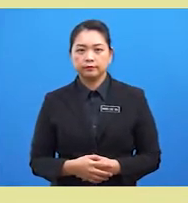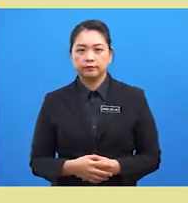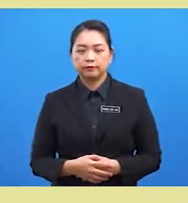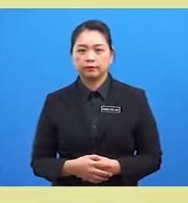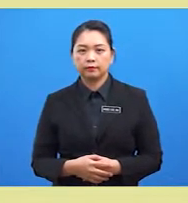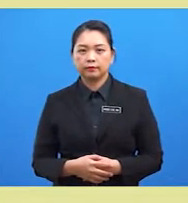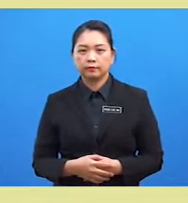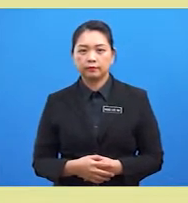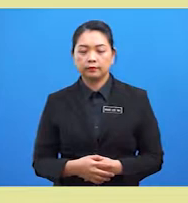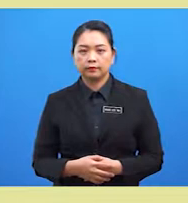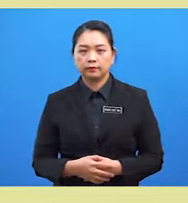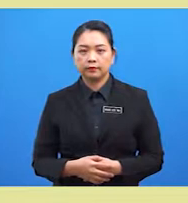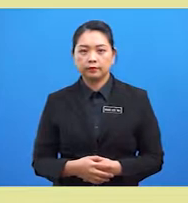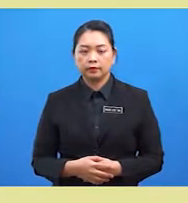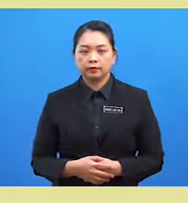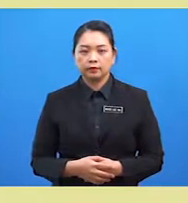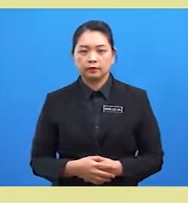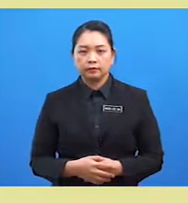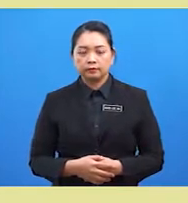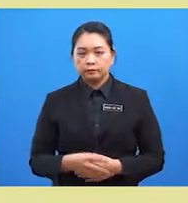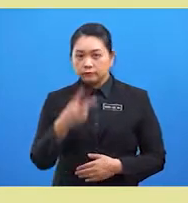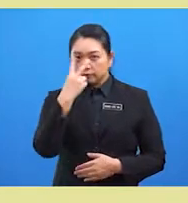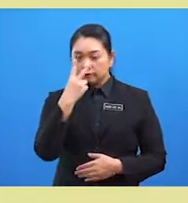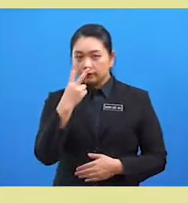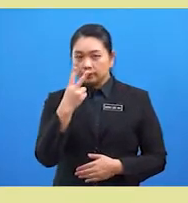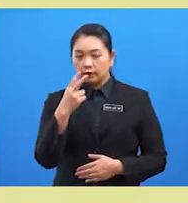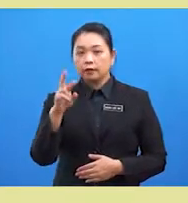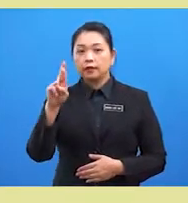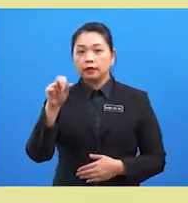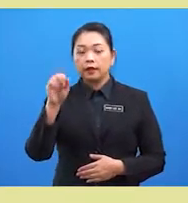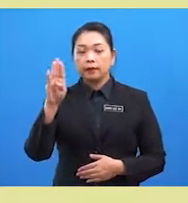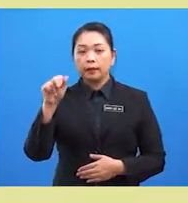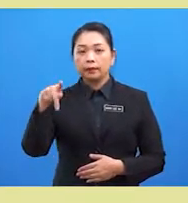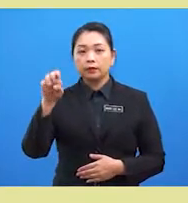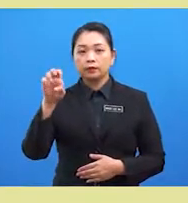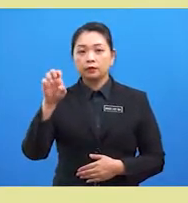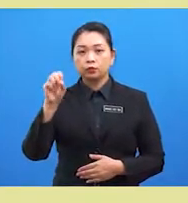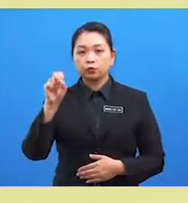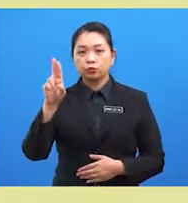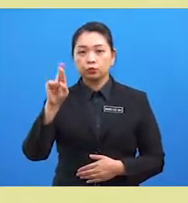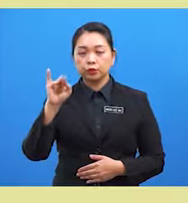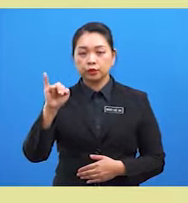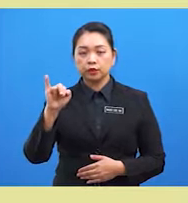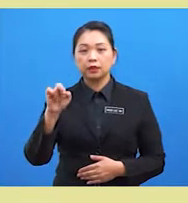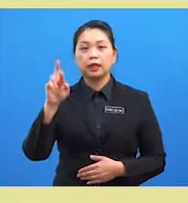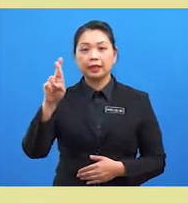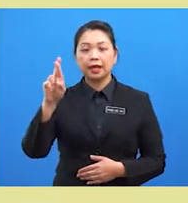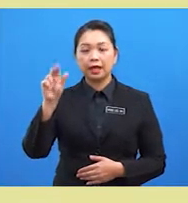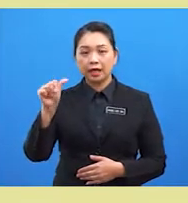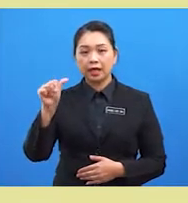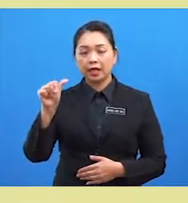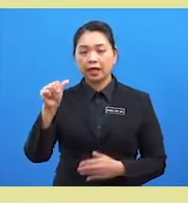Dalam rangkap syair tersebut, perhatikan raba pesuri. Ra iaitu